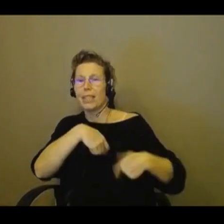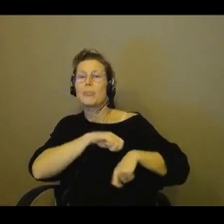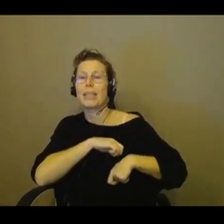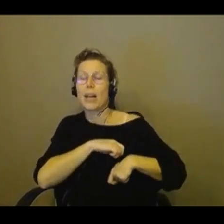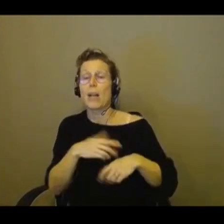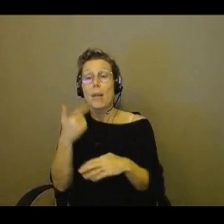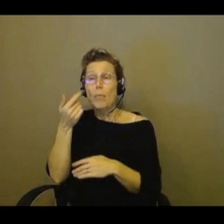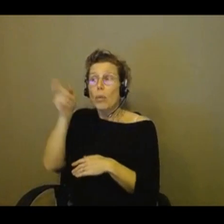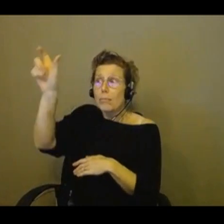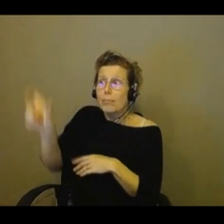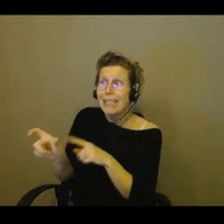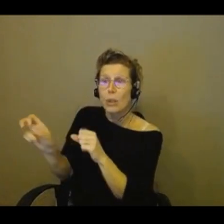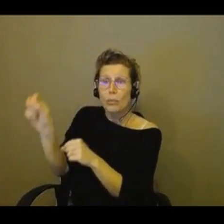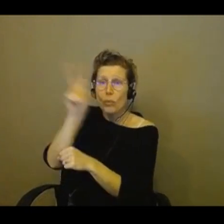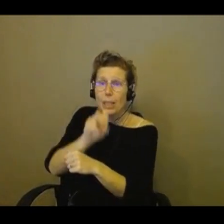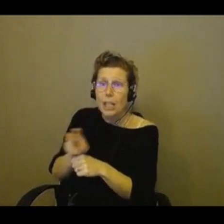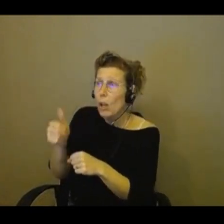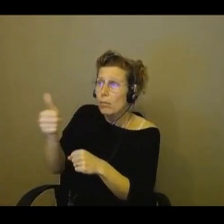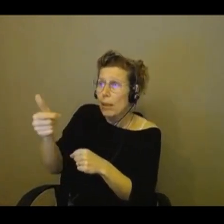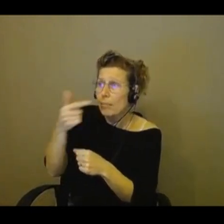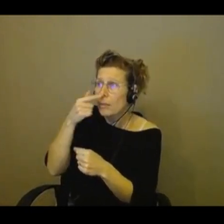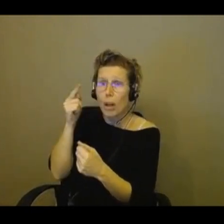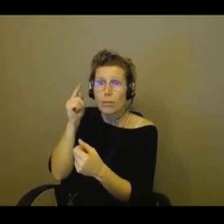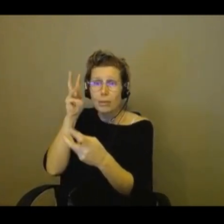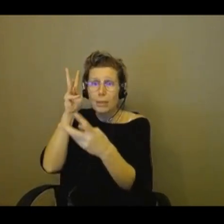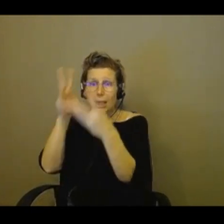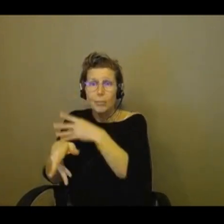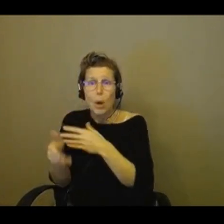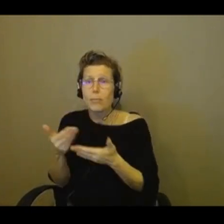c'est simple. Nous, par exemple,